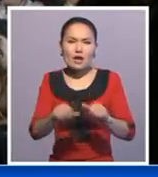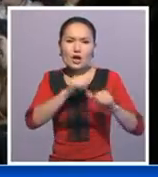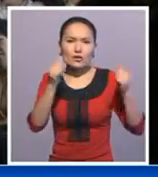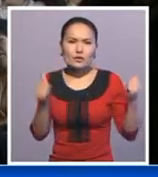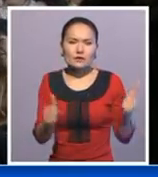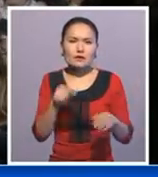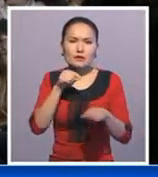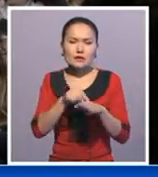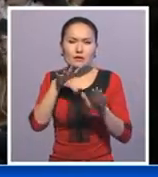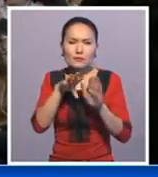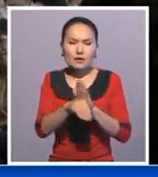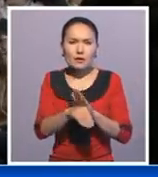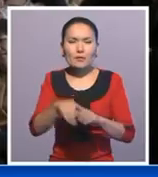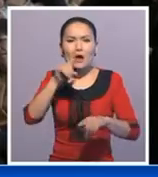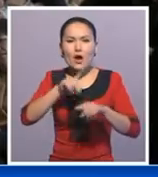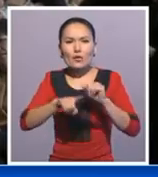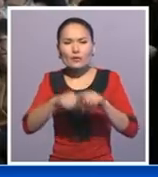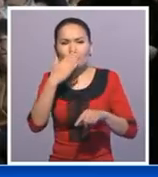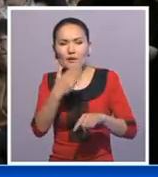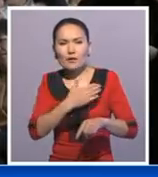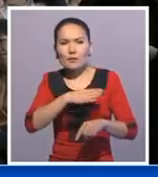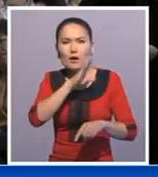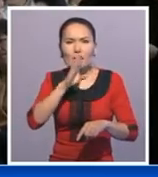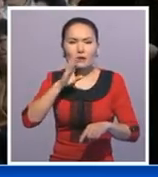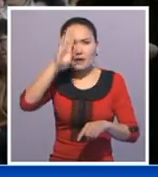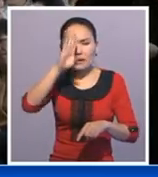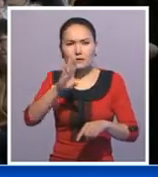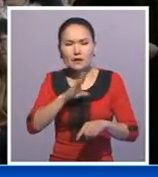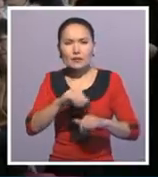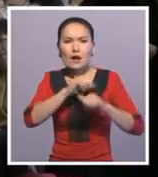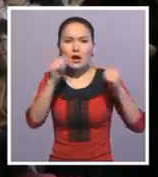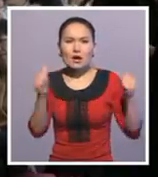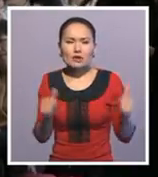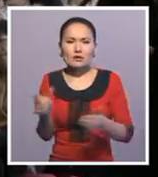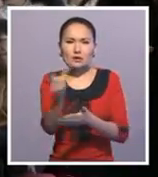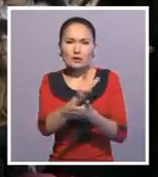Мейлі отанға деген сезімі болсын, әкесіне, анасына және ғашықтық жырлары майды.